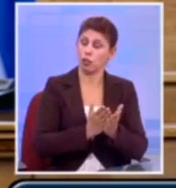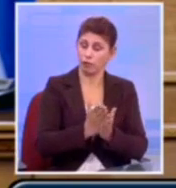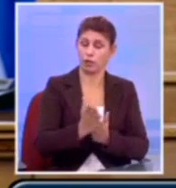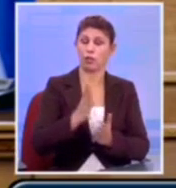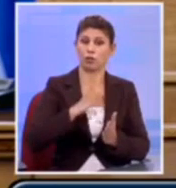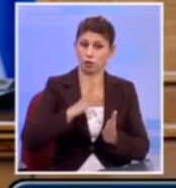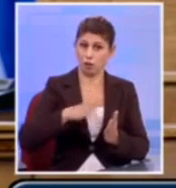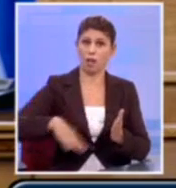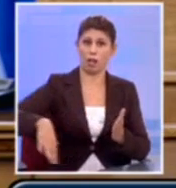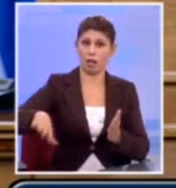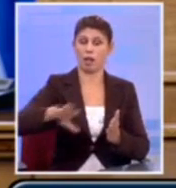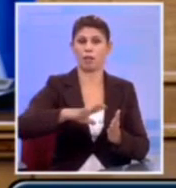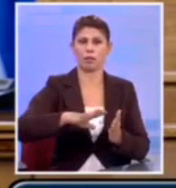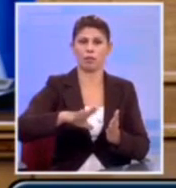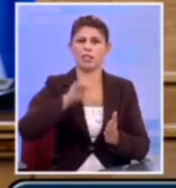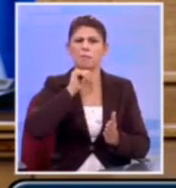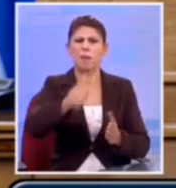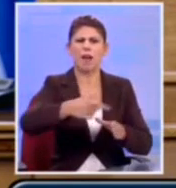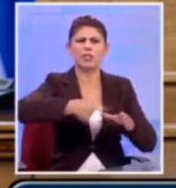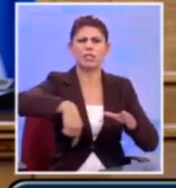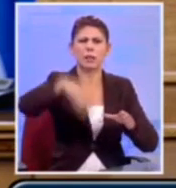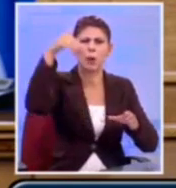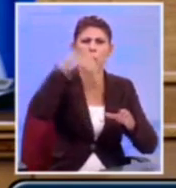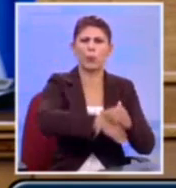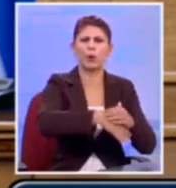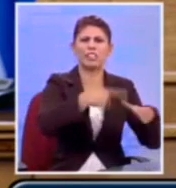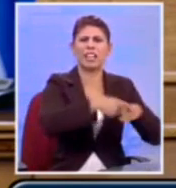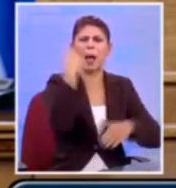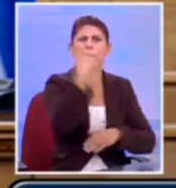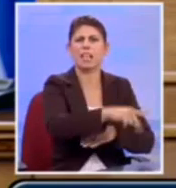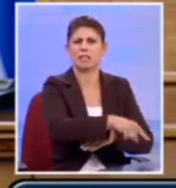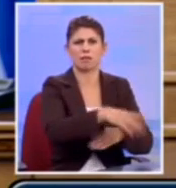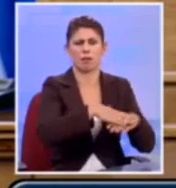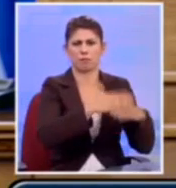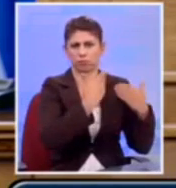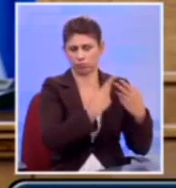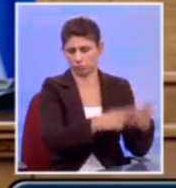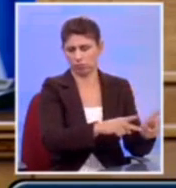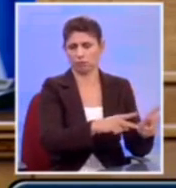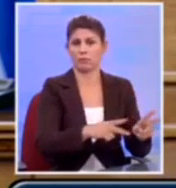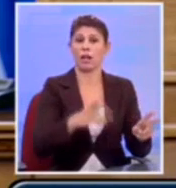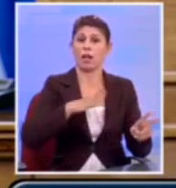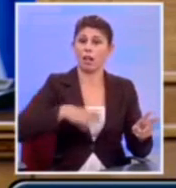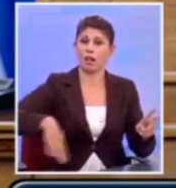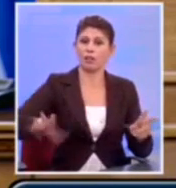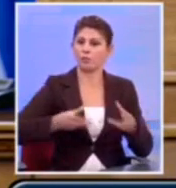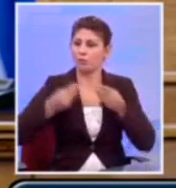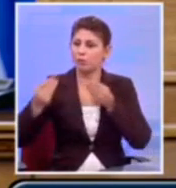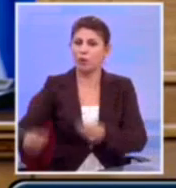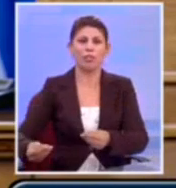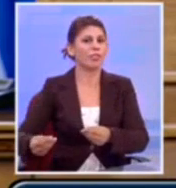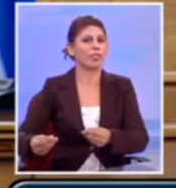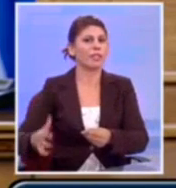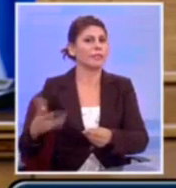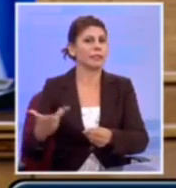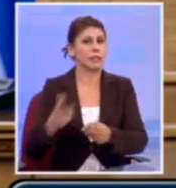λαών ενάντια στη μαύρη τρύπα των τραπεζών. Ένας λαός που του παραδίδεται στα χέρια του όχι